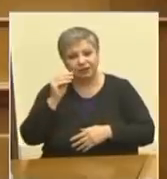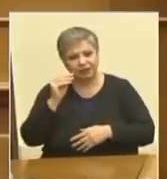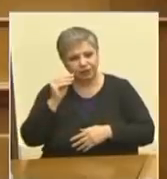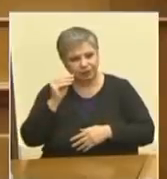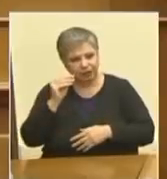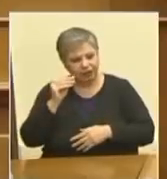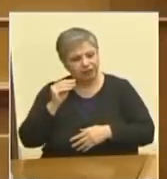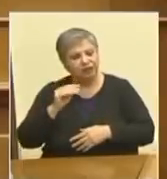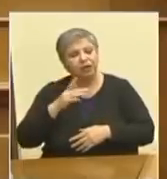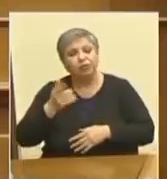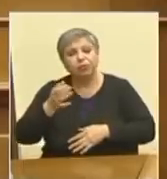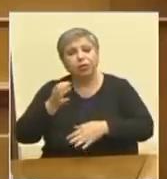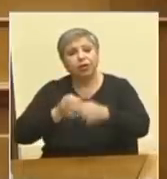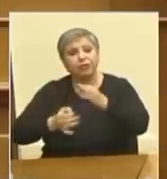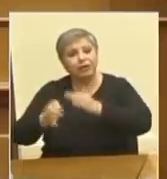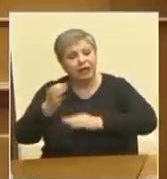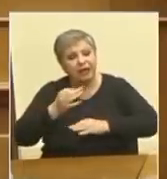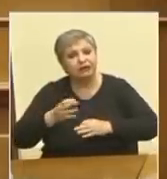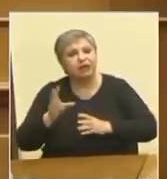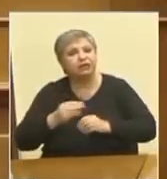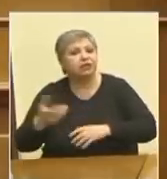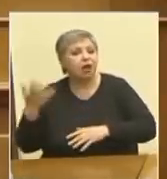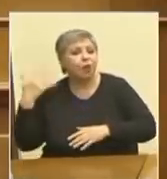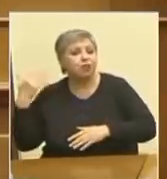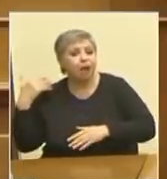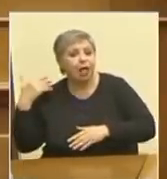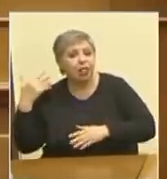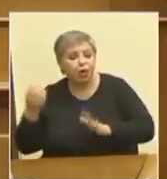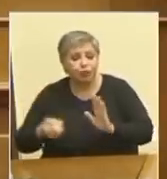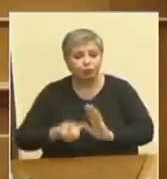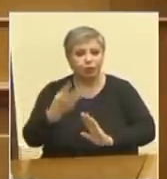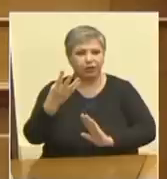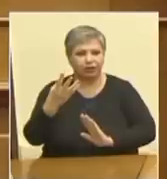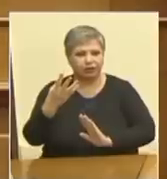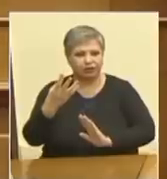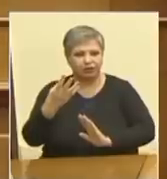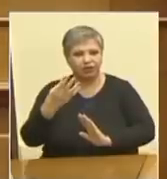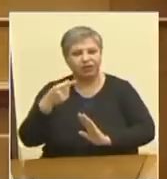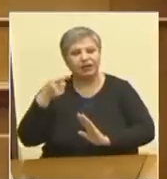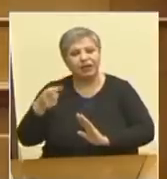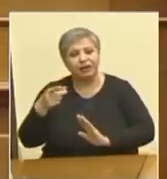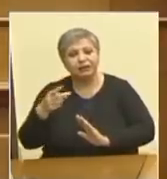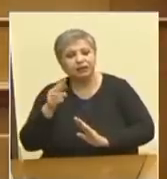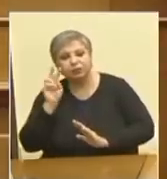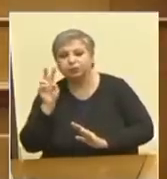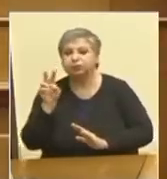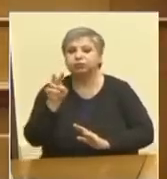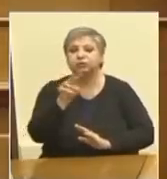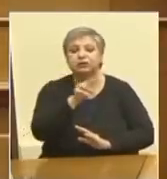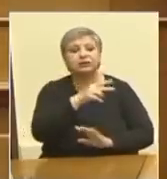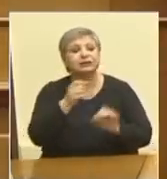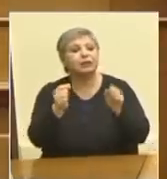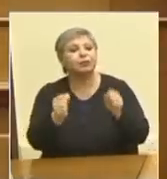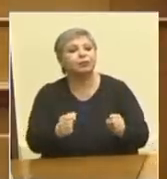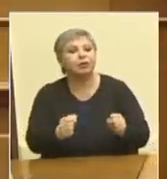που θα μιλήσετε για το παλιό και το νέο, για κοιταχτείτε λίγο στα υπουργικά έδρανα και στην κοινοβουλευτική